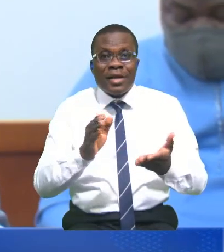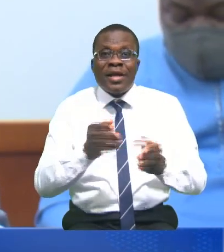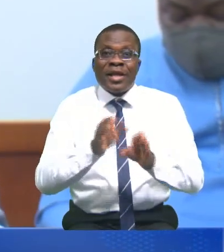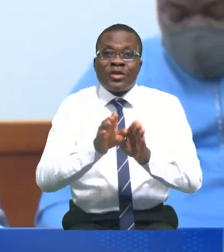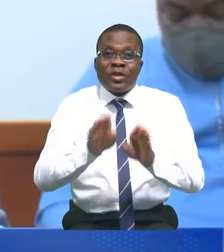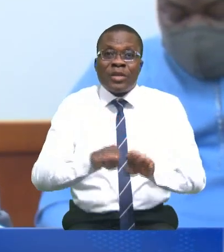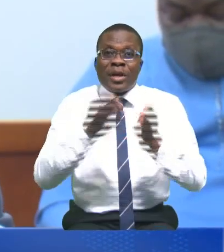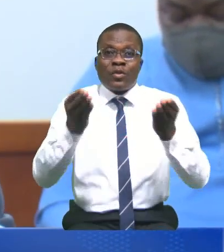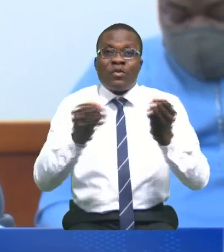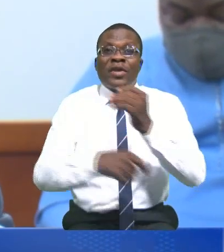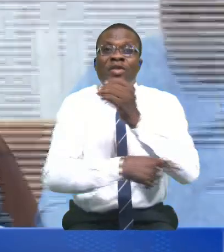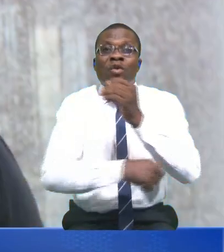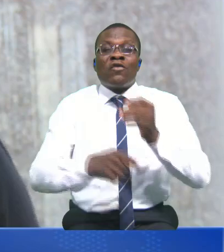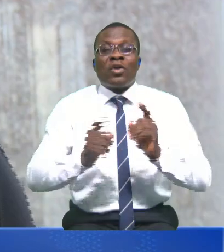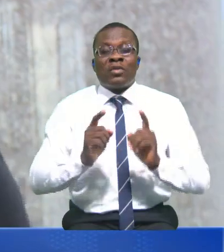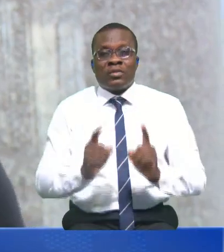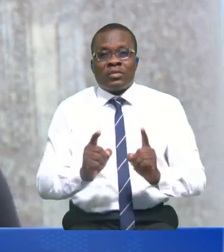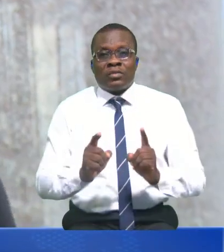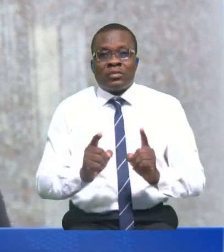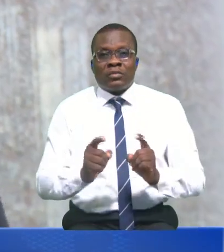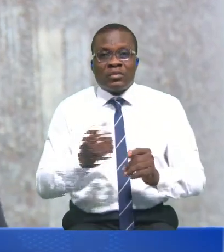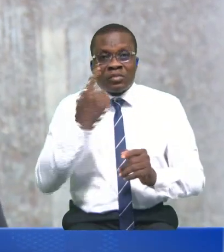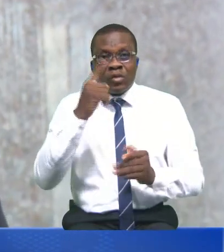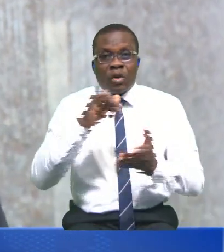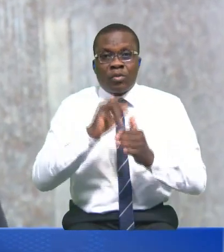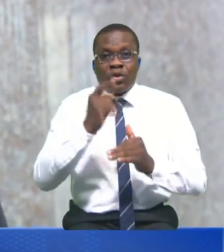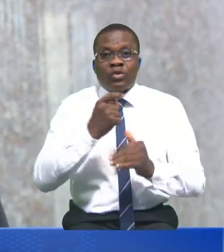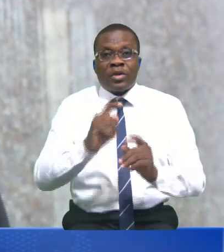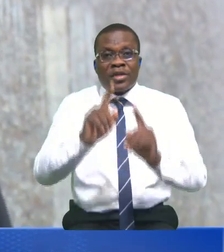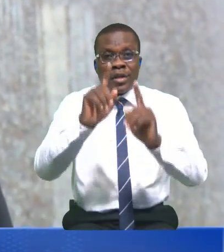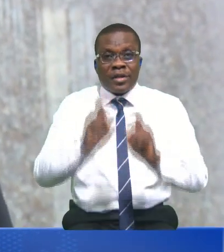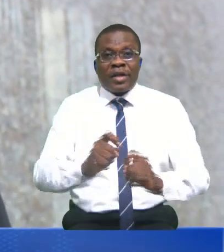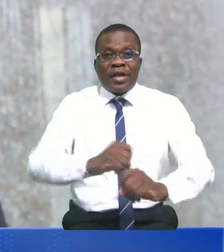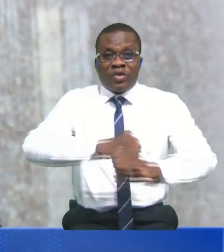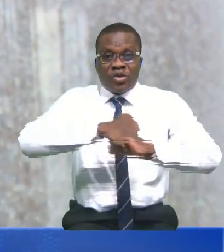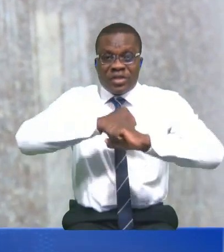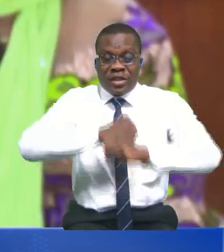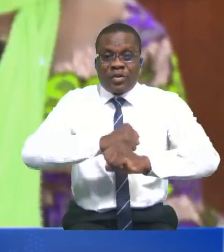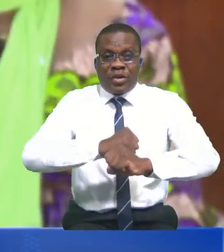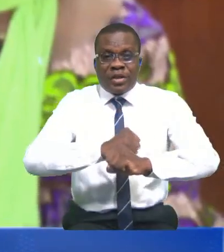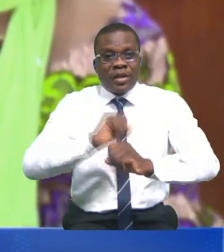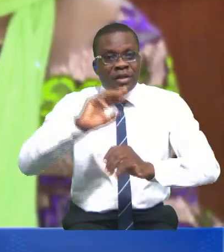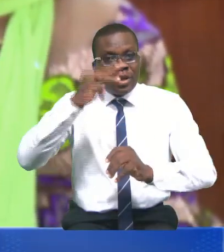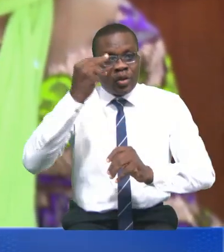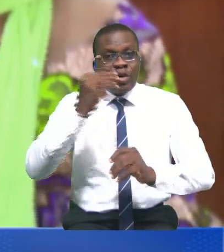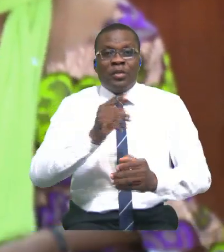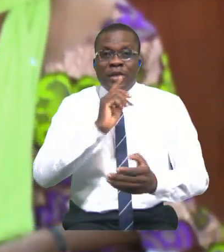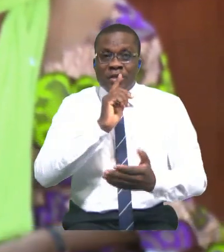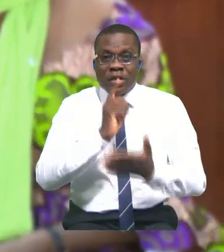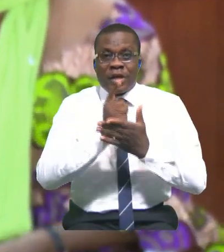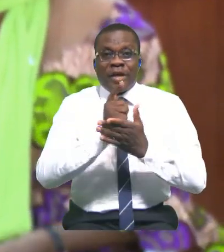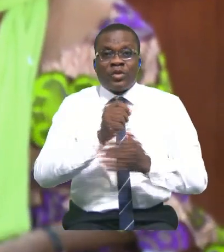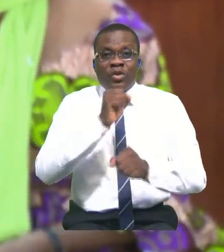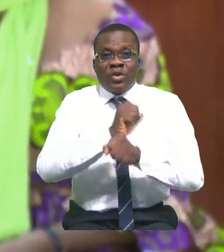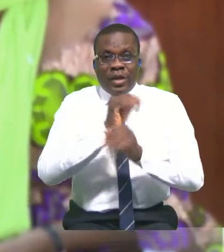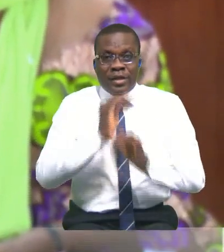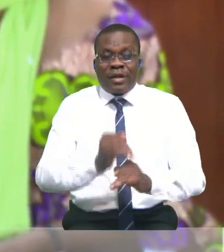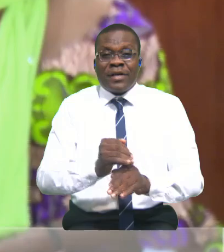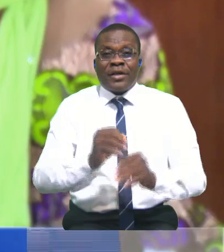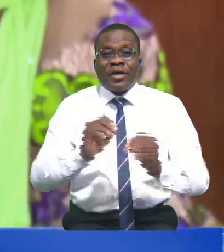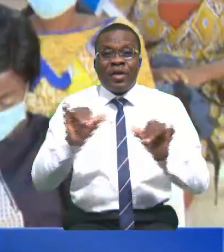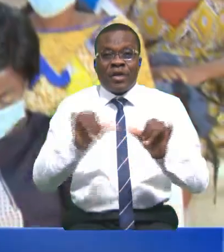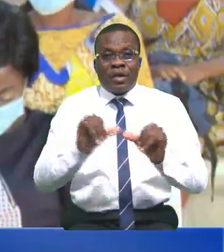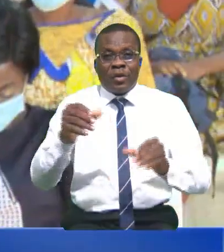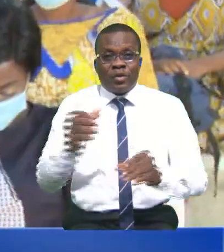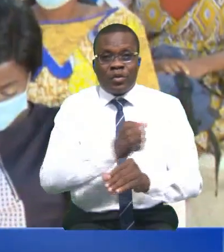la fraude en ce qui concerne les questions de sécurité le ministre rassure les agents des mesures prises